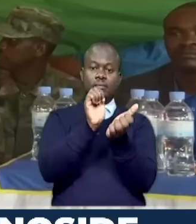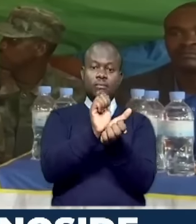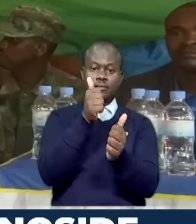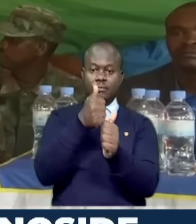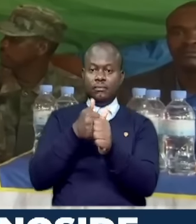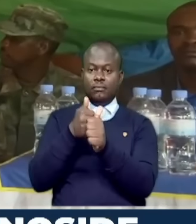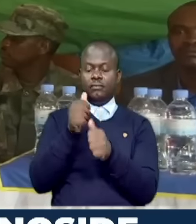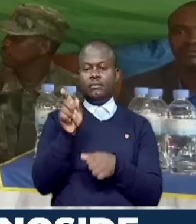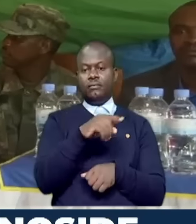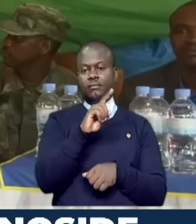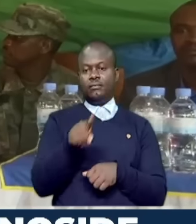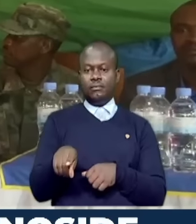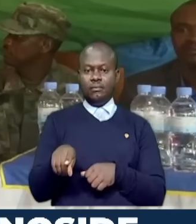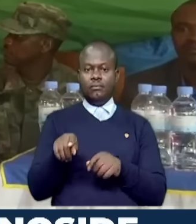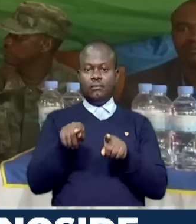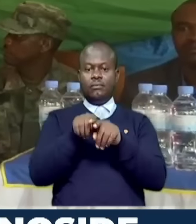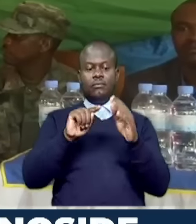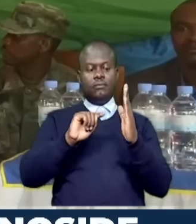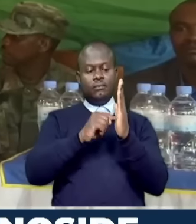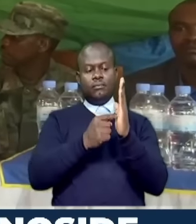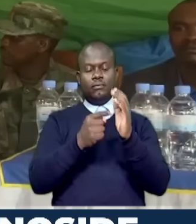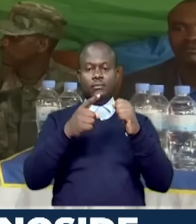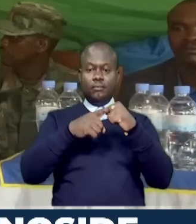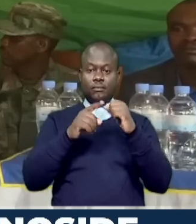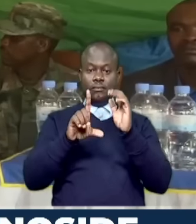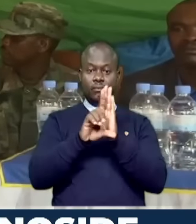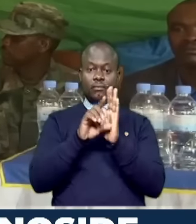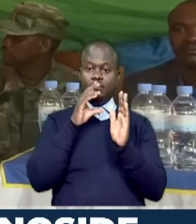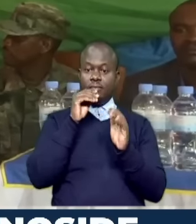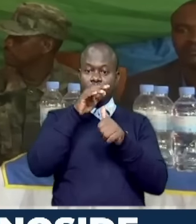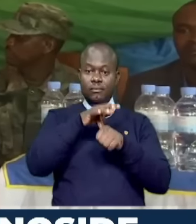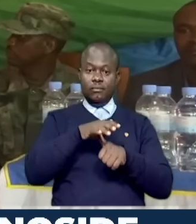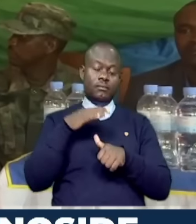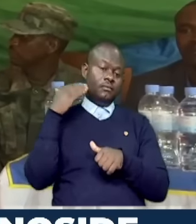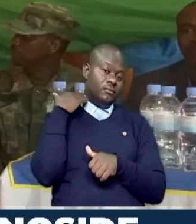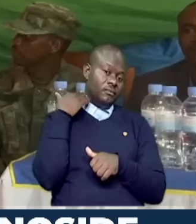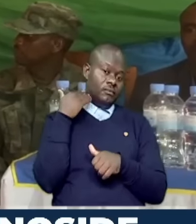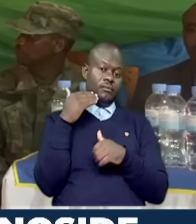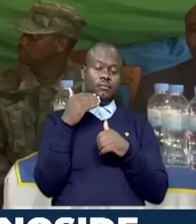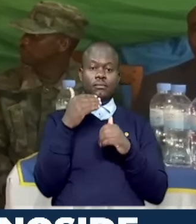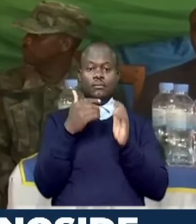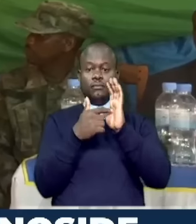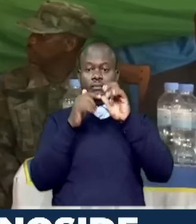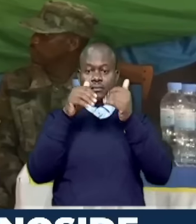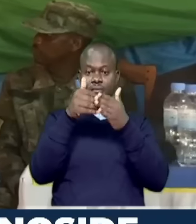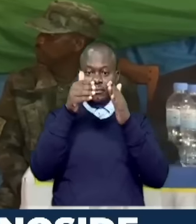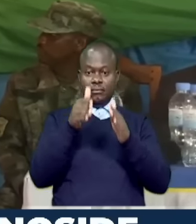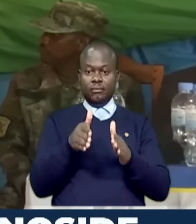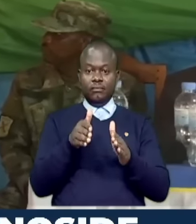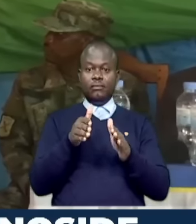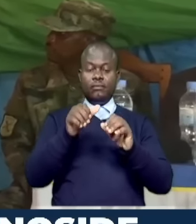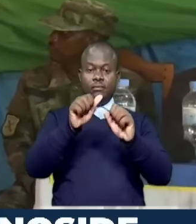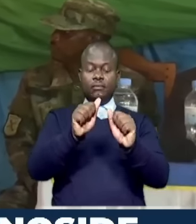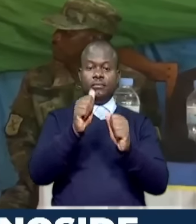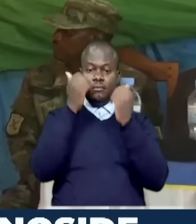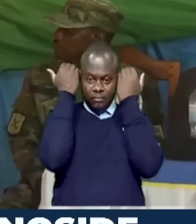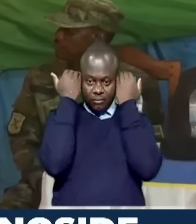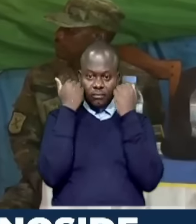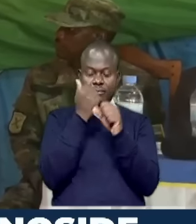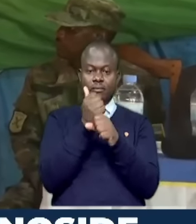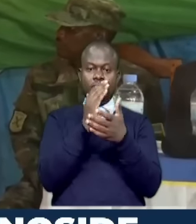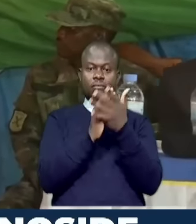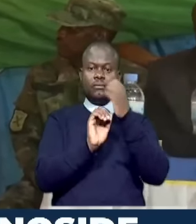cyaha nk'ingingo ya 6 y'iri tegeko ivuga ku gupfobya jenoside yerekana ko uhamijwe n'urukiko gukora kimwe mu